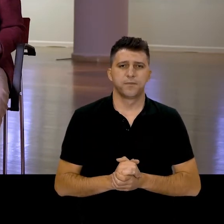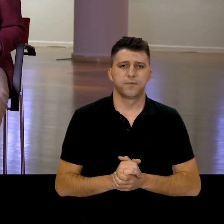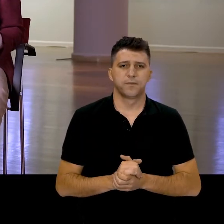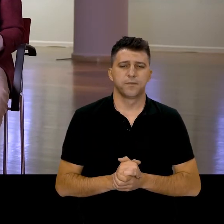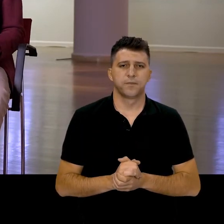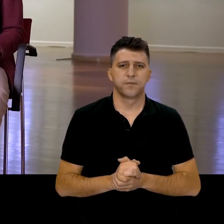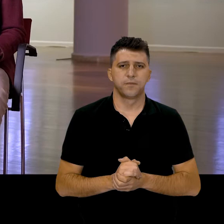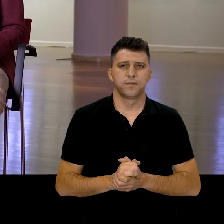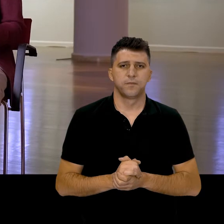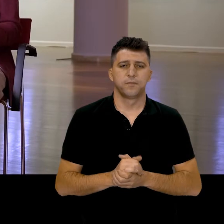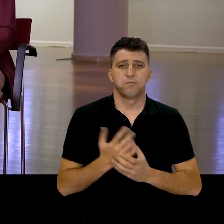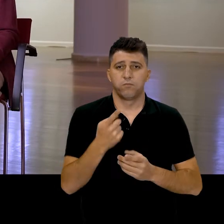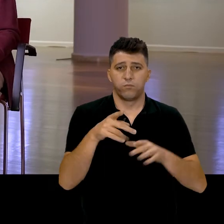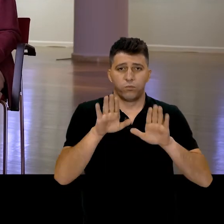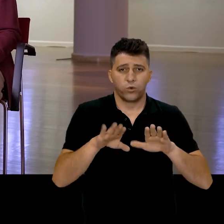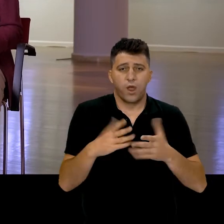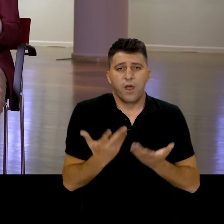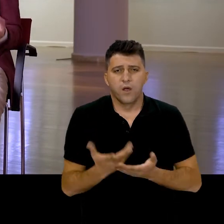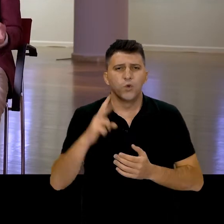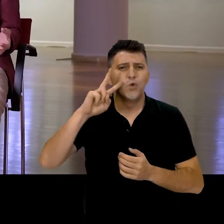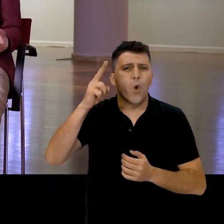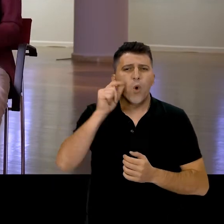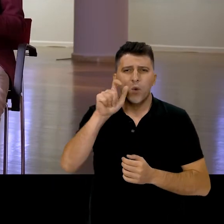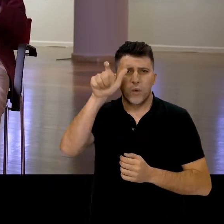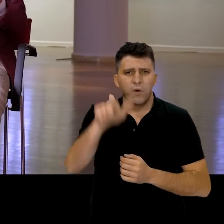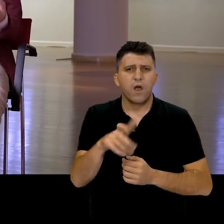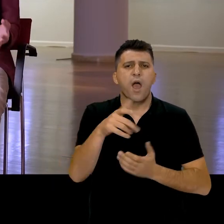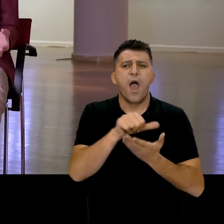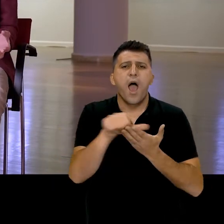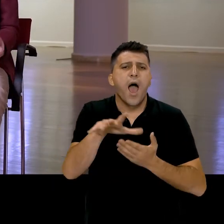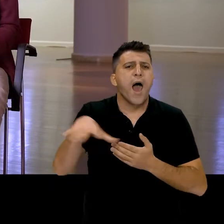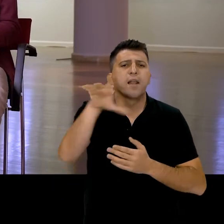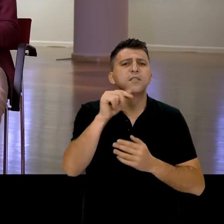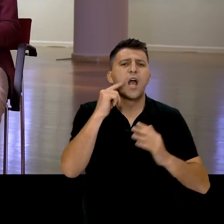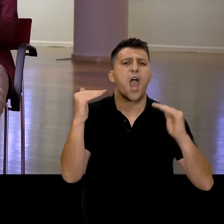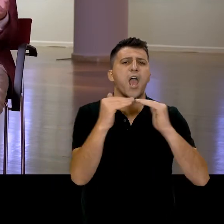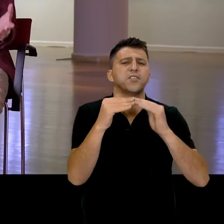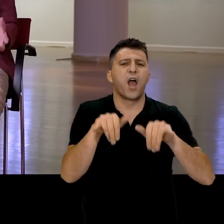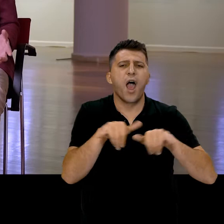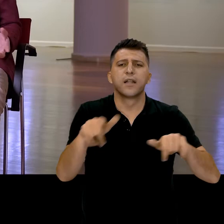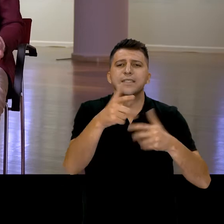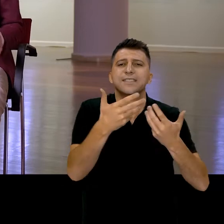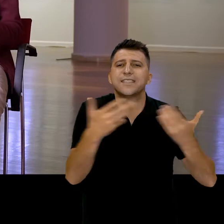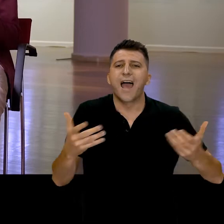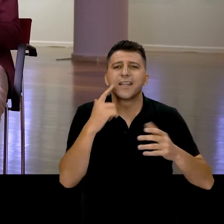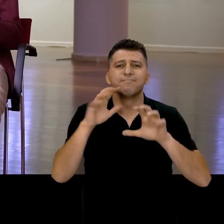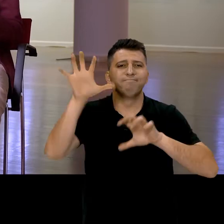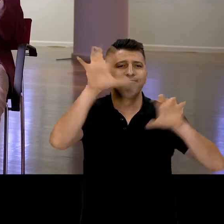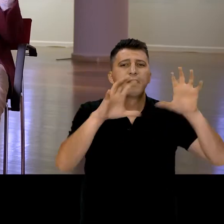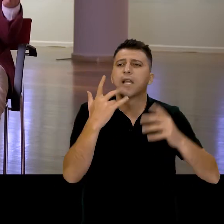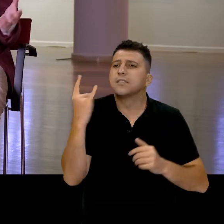kurucu. Yani burada kör birey herkese aynı şekilde sergiyi nasıl gezebilir?